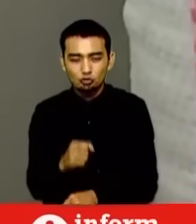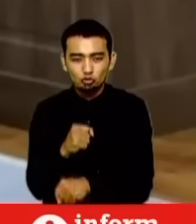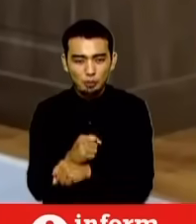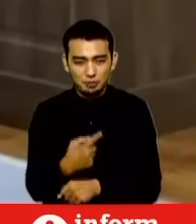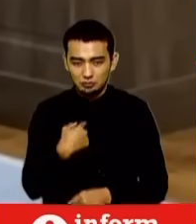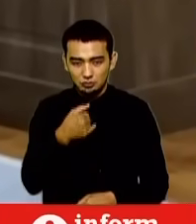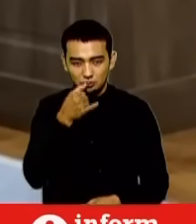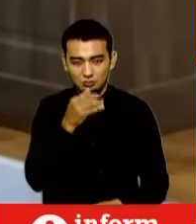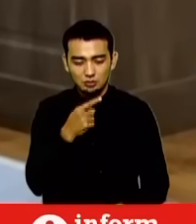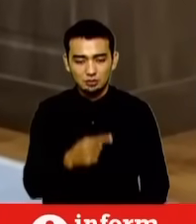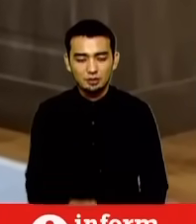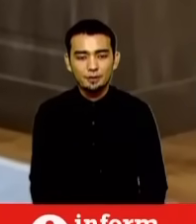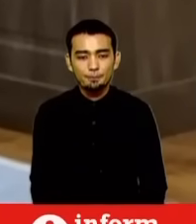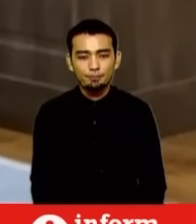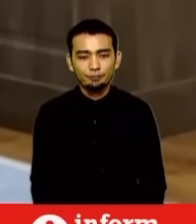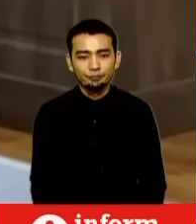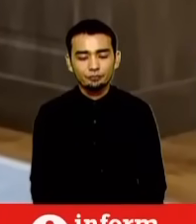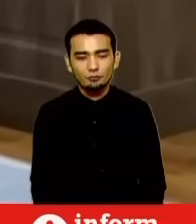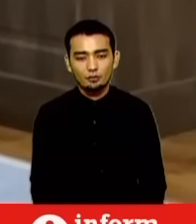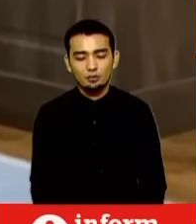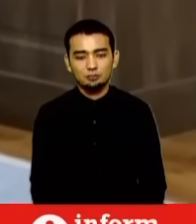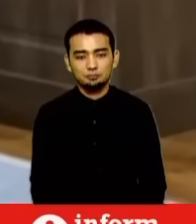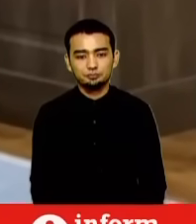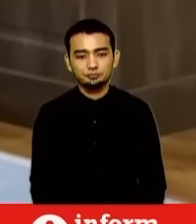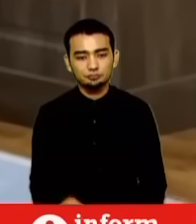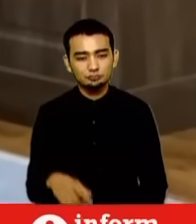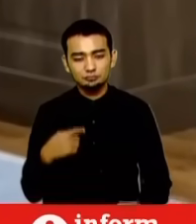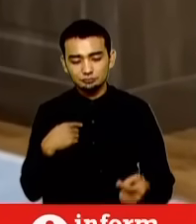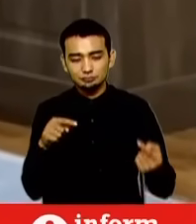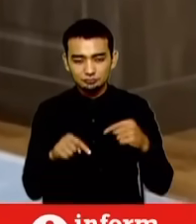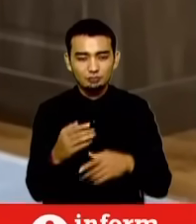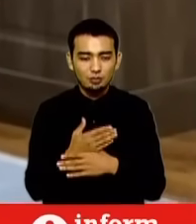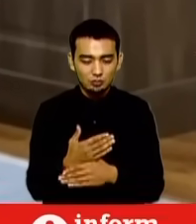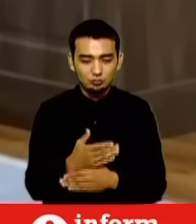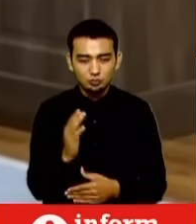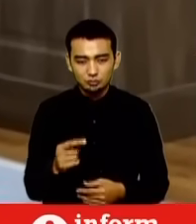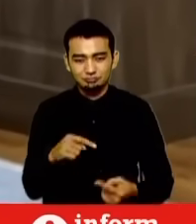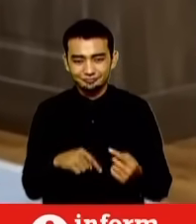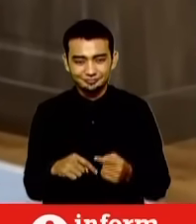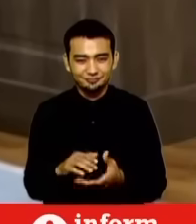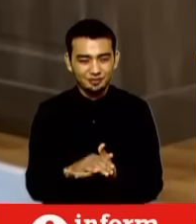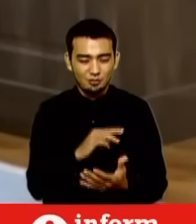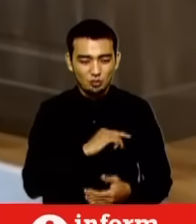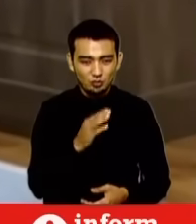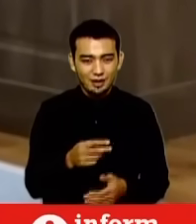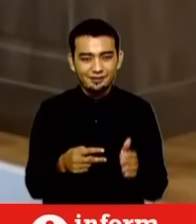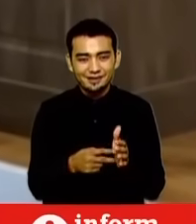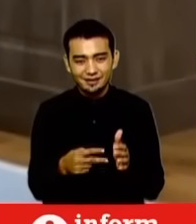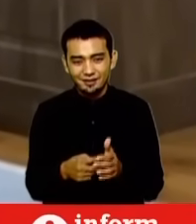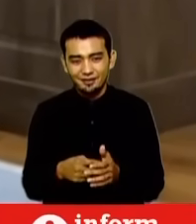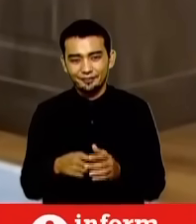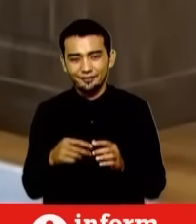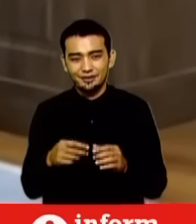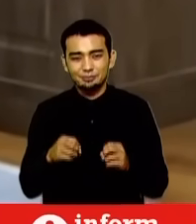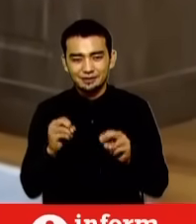отыр. Салаға жан жақты қолдау көрсету мақсатында төменгі көтерме бағаны